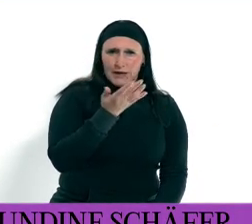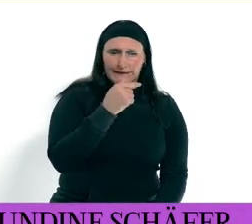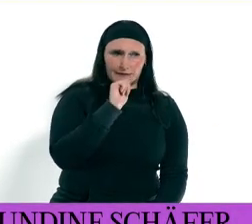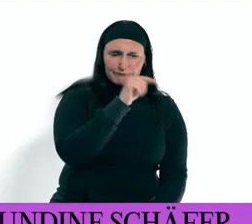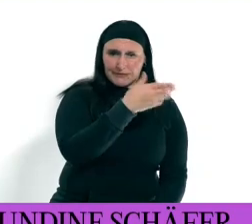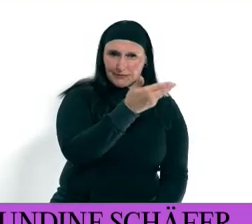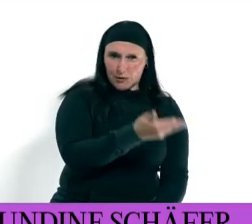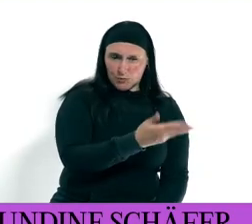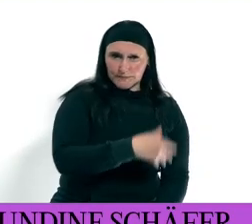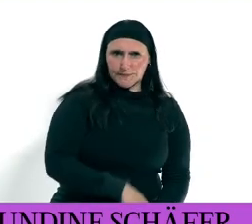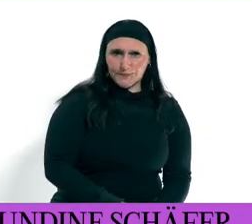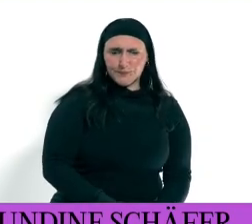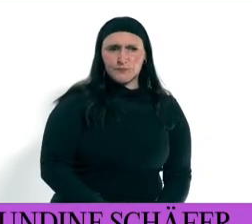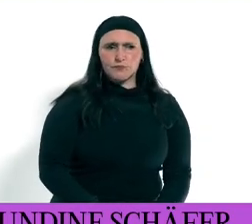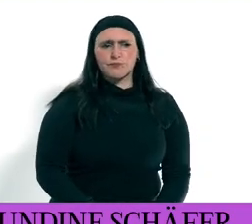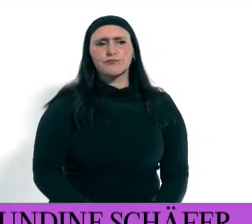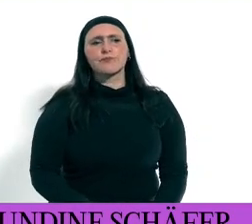In